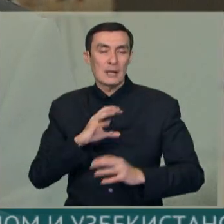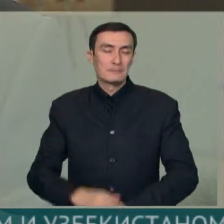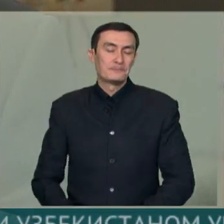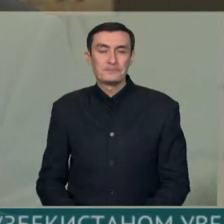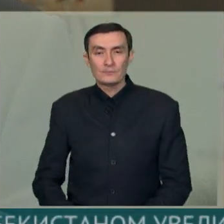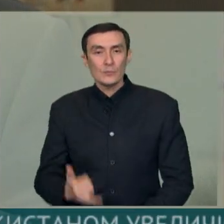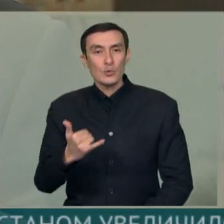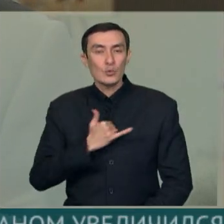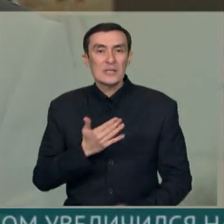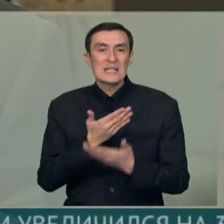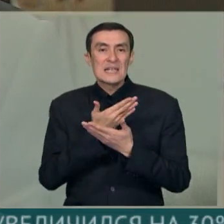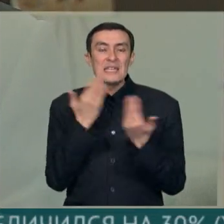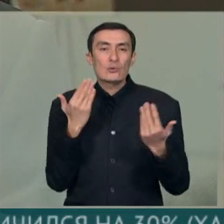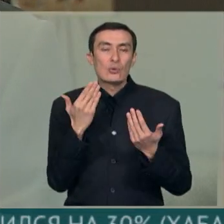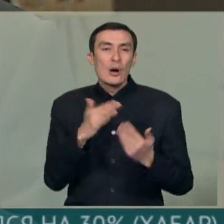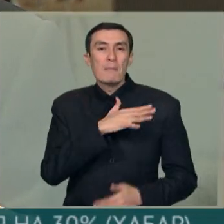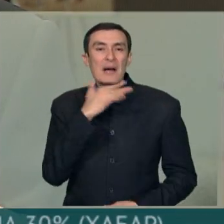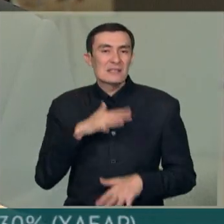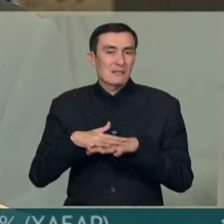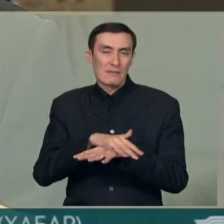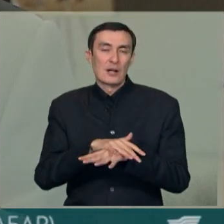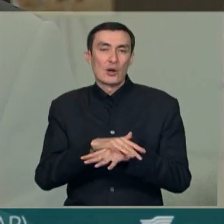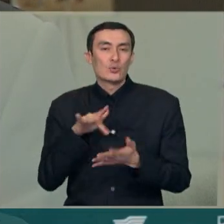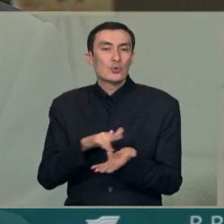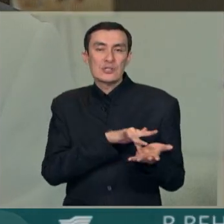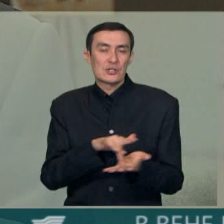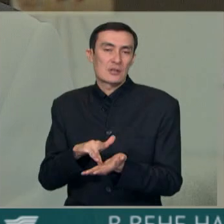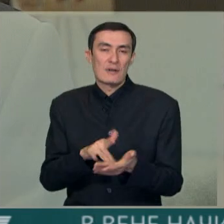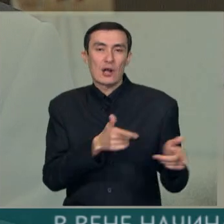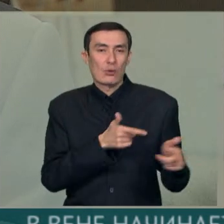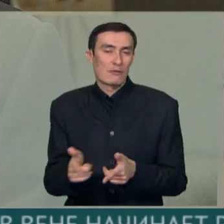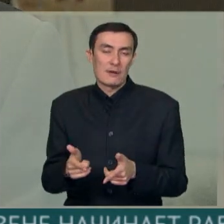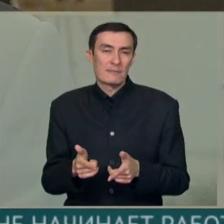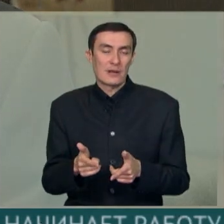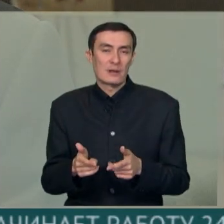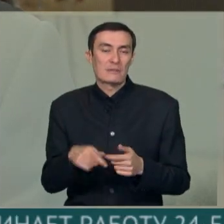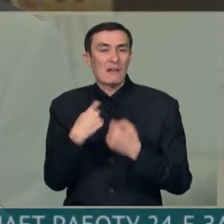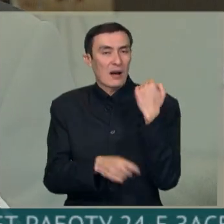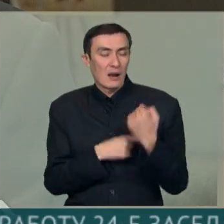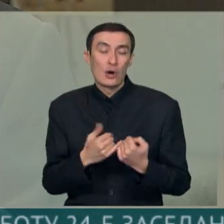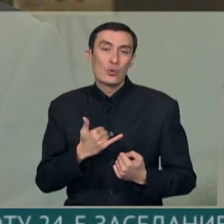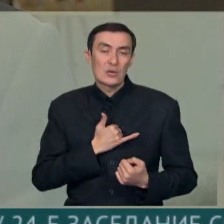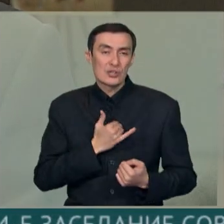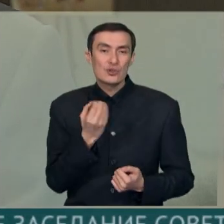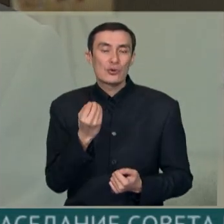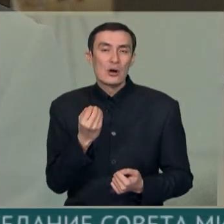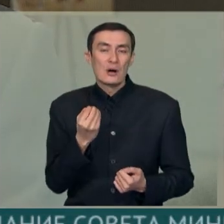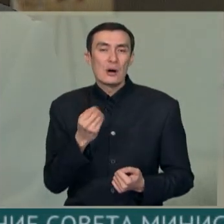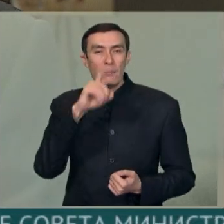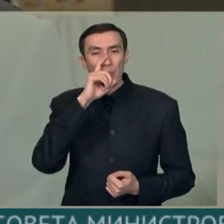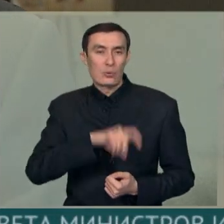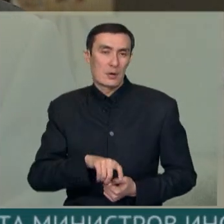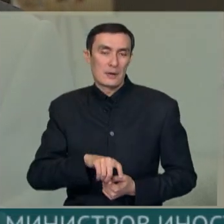У нас нет массового туристского продукта. Во-вторых, у нас еще очень слабое